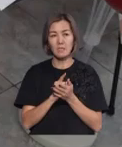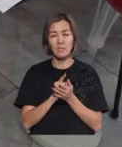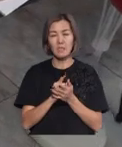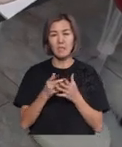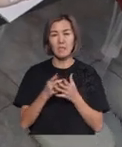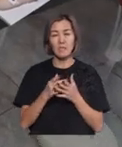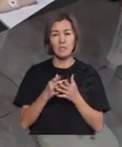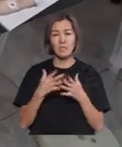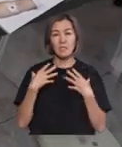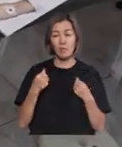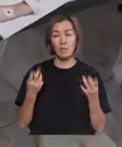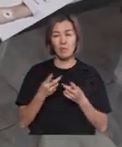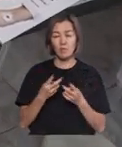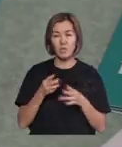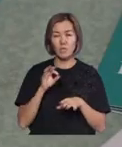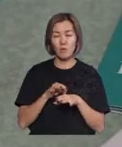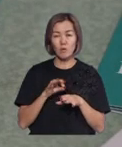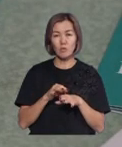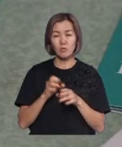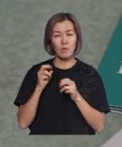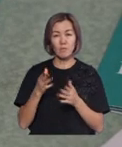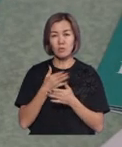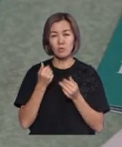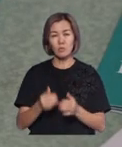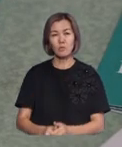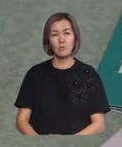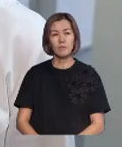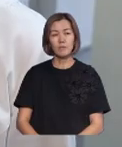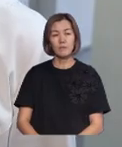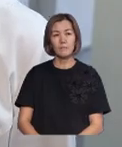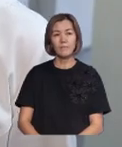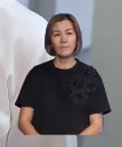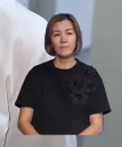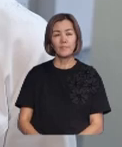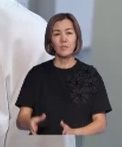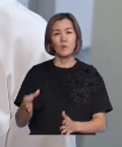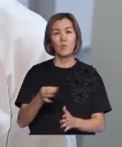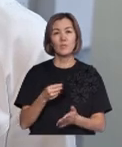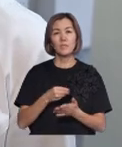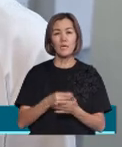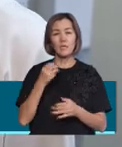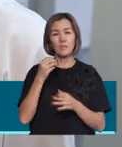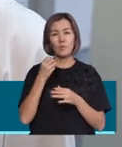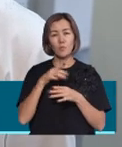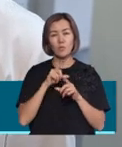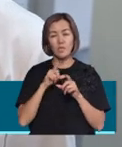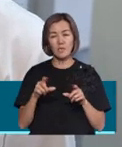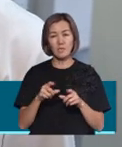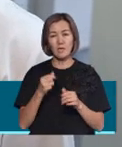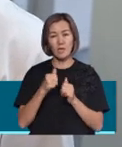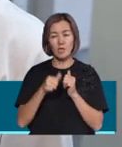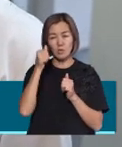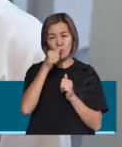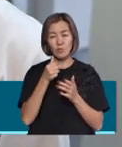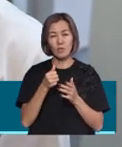болуы маңызды. Сондықтан науқас үшін ешқандай қауіп жоқ. Облыстық қан орталығымызда жыл